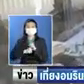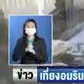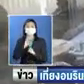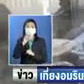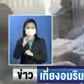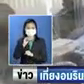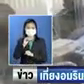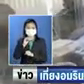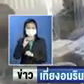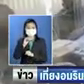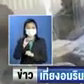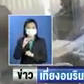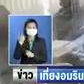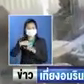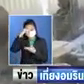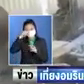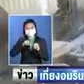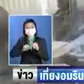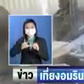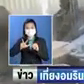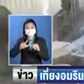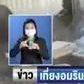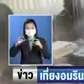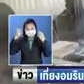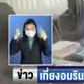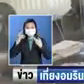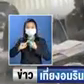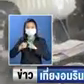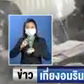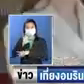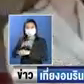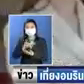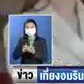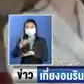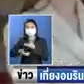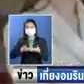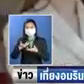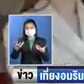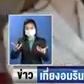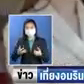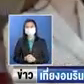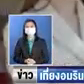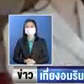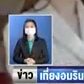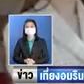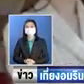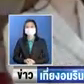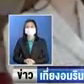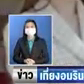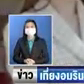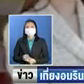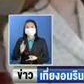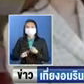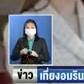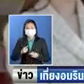60พิยดาตอนนั้นเรียนม.3เอาบัตรประชาชนของเพื่อนไปหลอกซื้อขายของบางอย่างอันนี้เป็นคำกล่าวอ้างของ